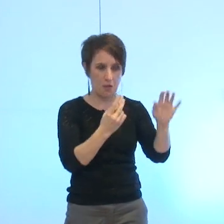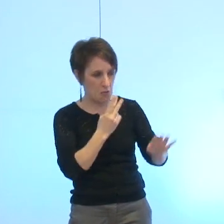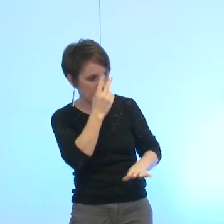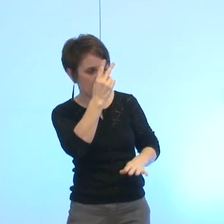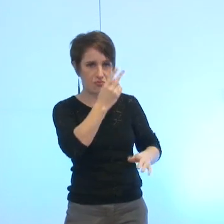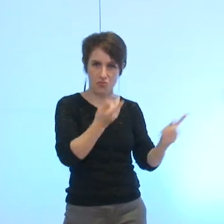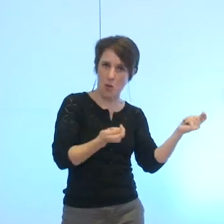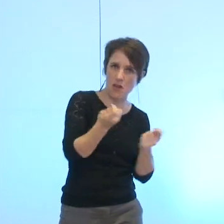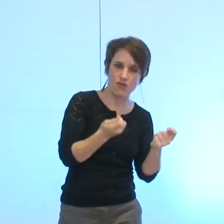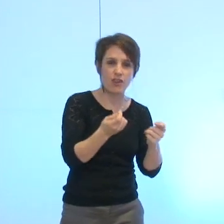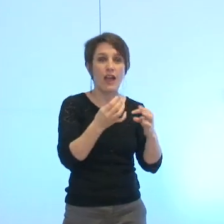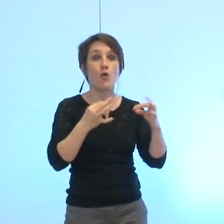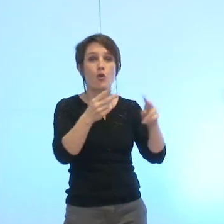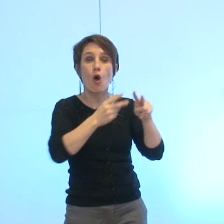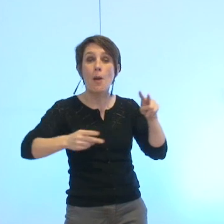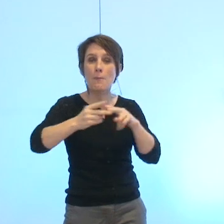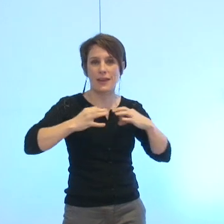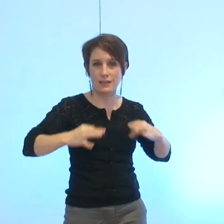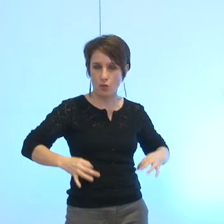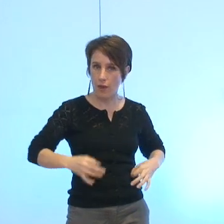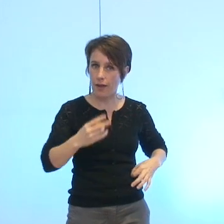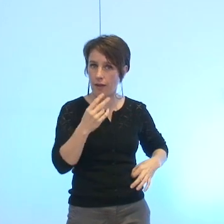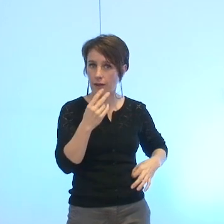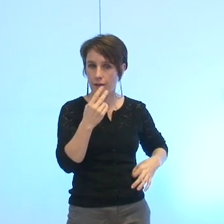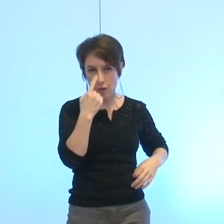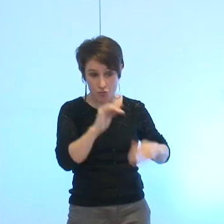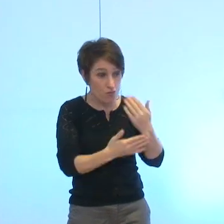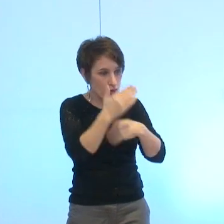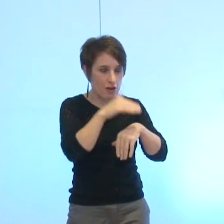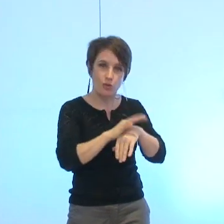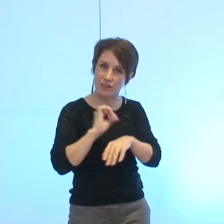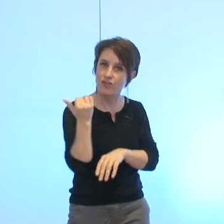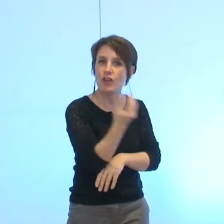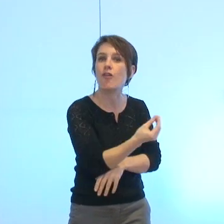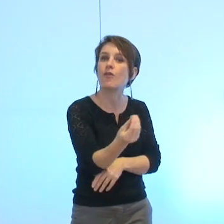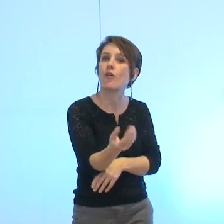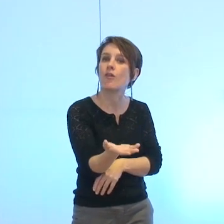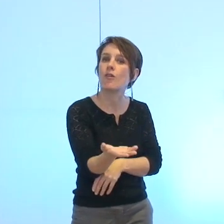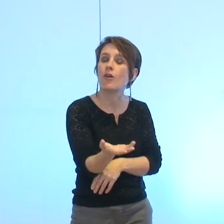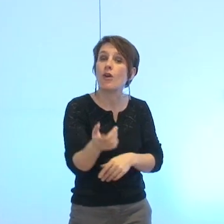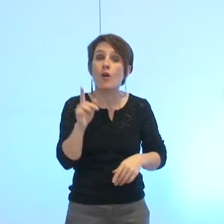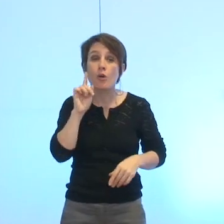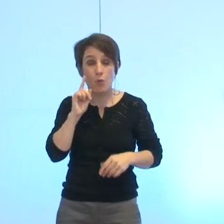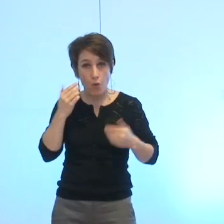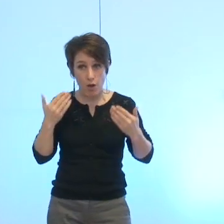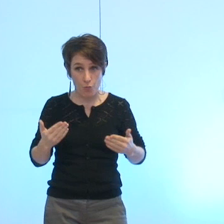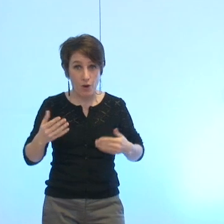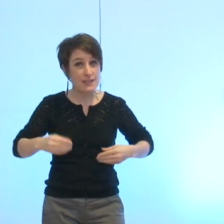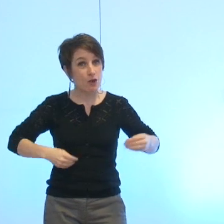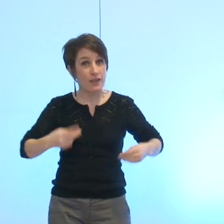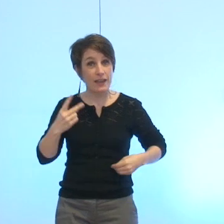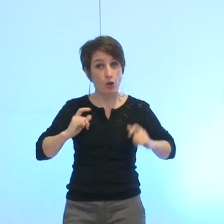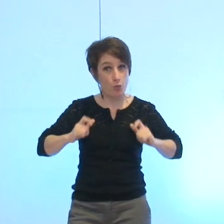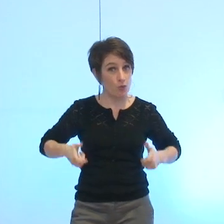le temps périscolaire de la journée de l'enfant parce que pour l'instant le directeur d'école